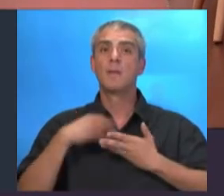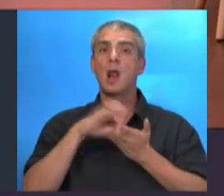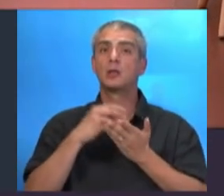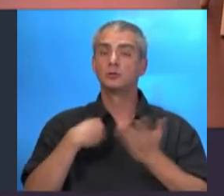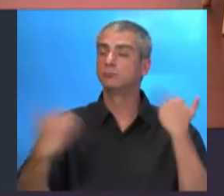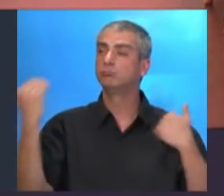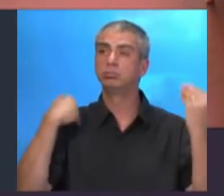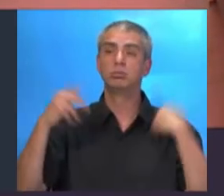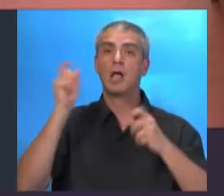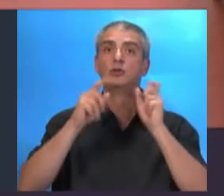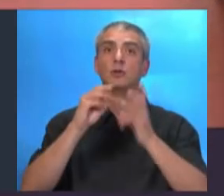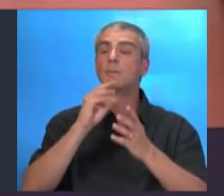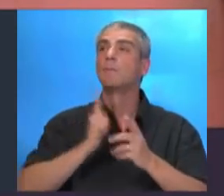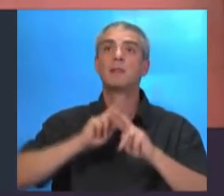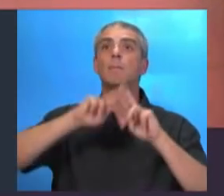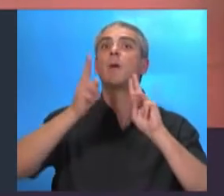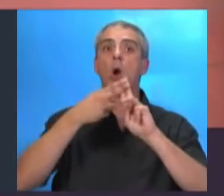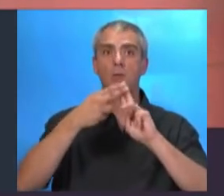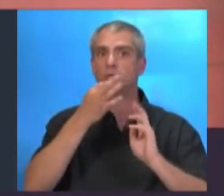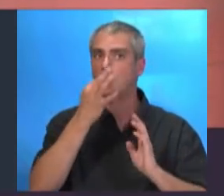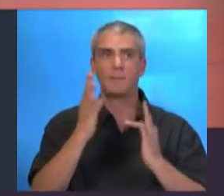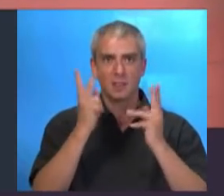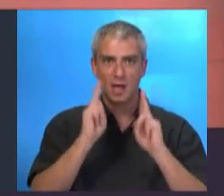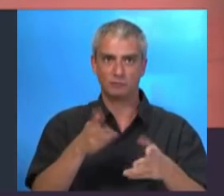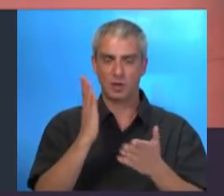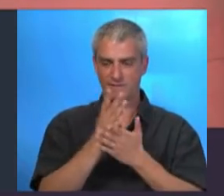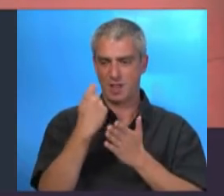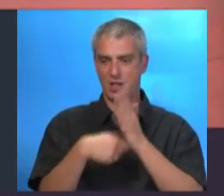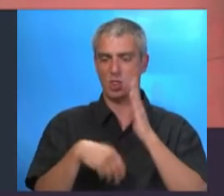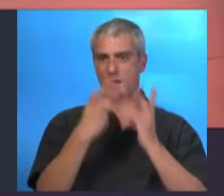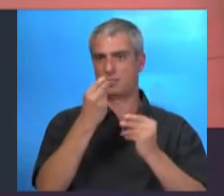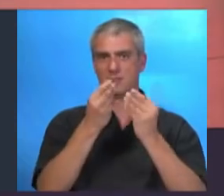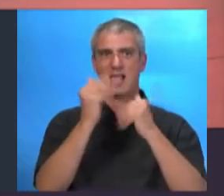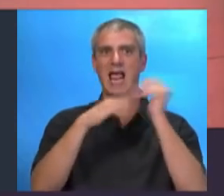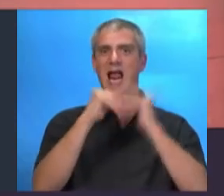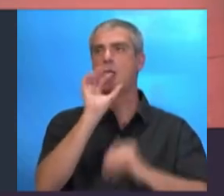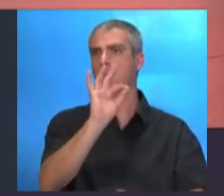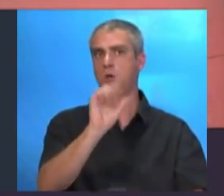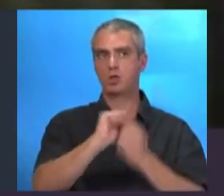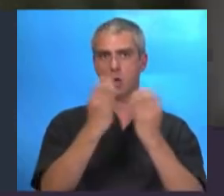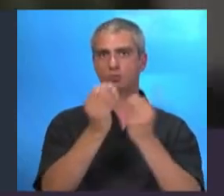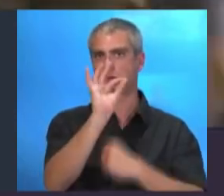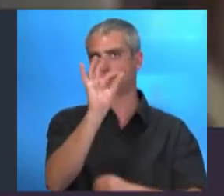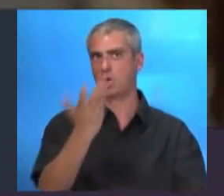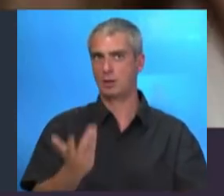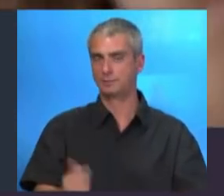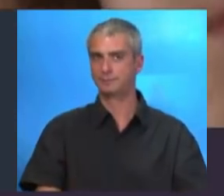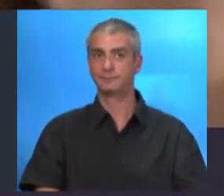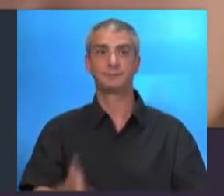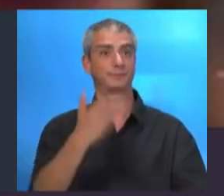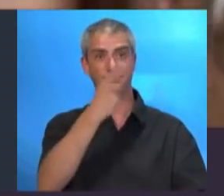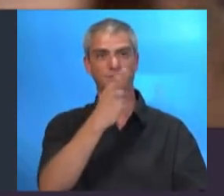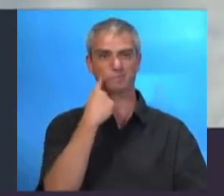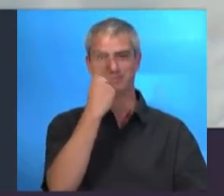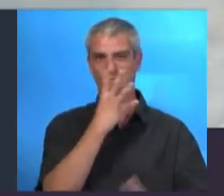פניות מאנשים פרטיים מכל העולם, ששואלים מתי אפשר ואיפה אפשר לקנות את החלבון או את המוצרים שלכם. לפני שאתם מעקמים